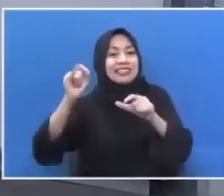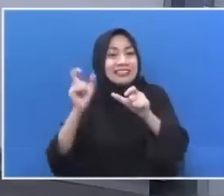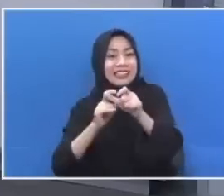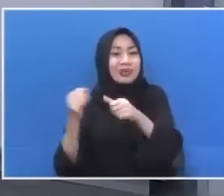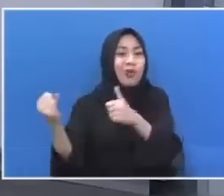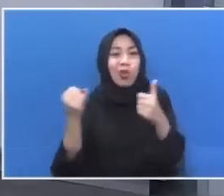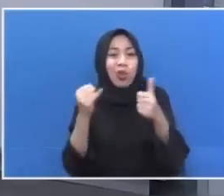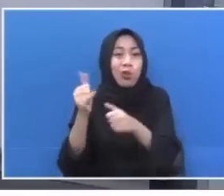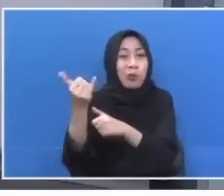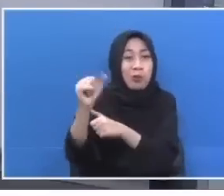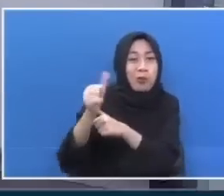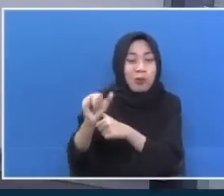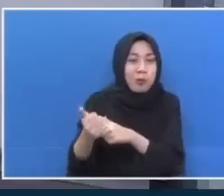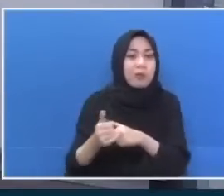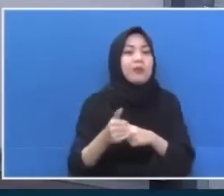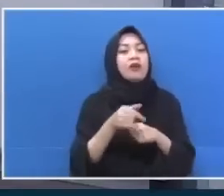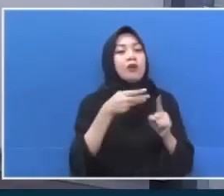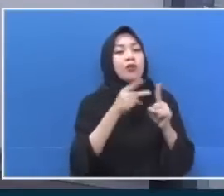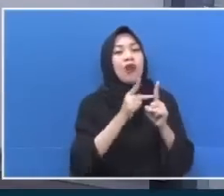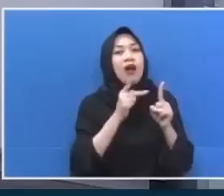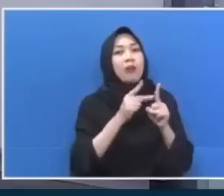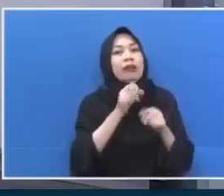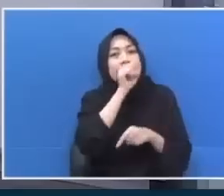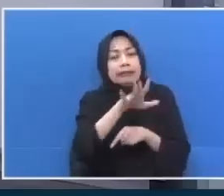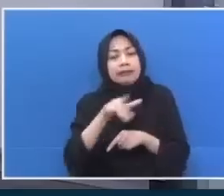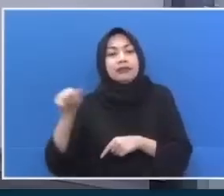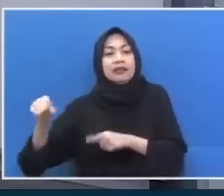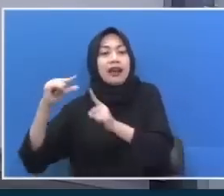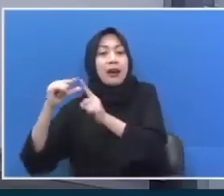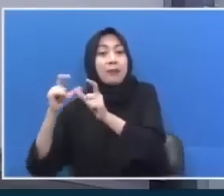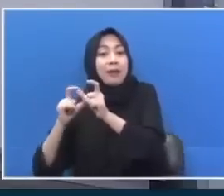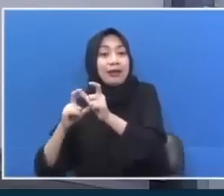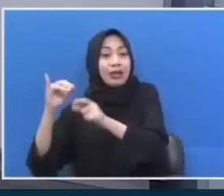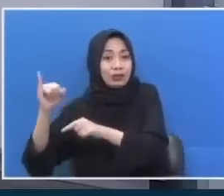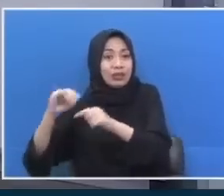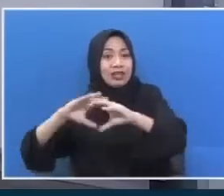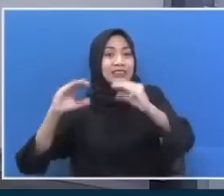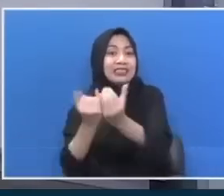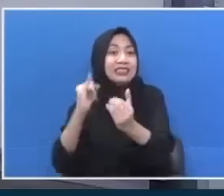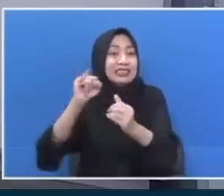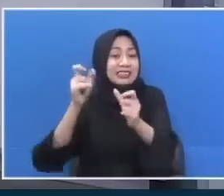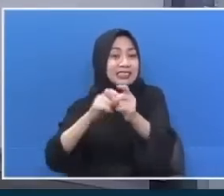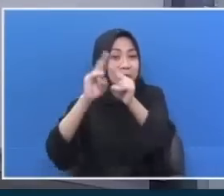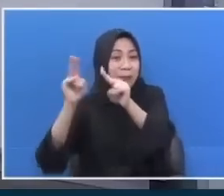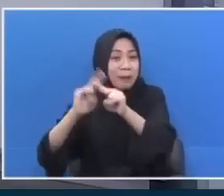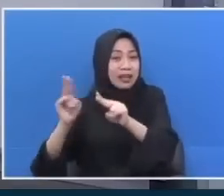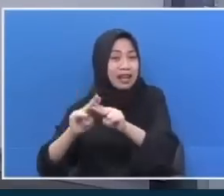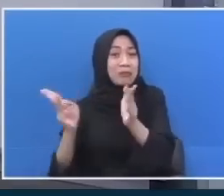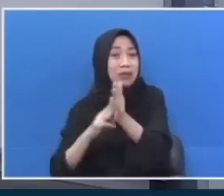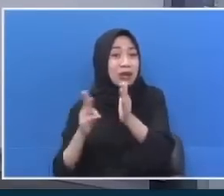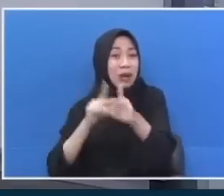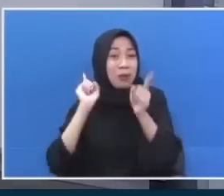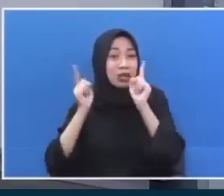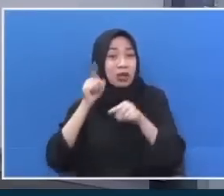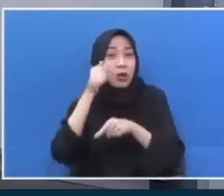Jakarta International Stadium. Ketua PSSI pun menegaskan tidak ada unsur politis dalam polemik renovasi Jakarta